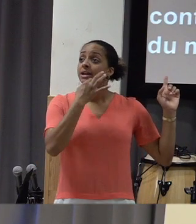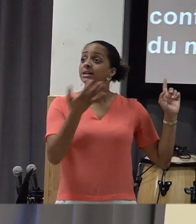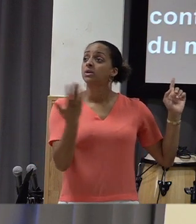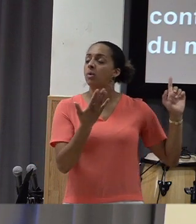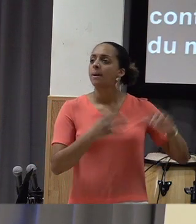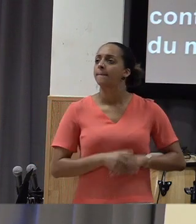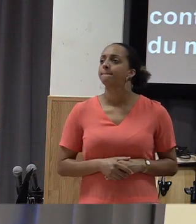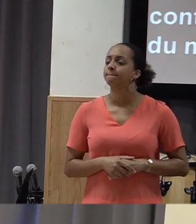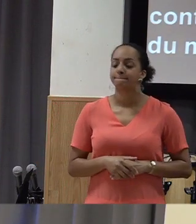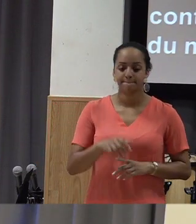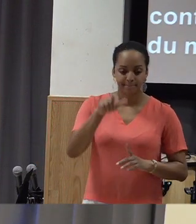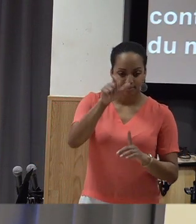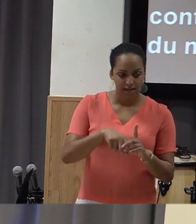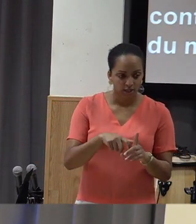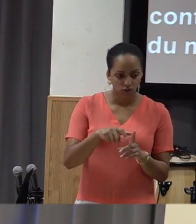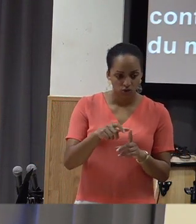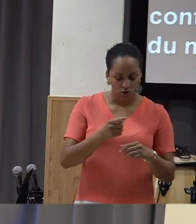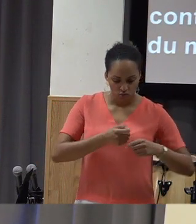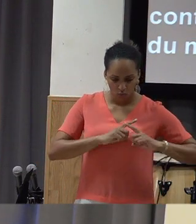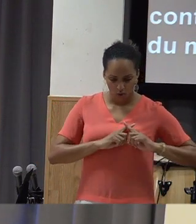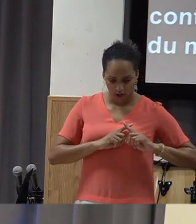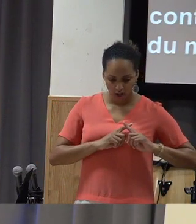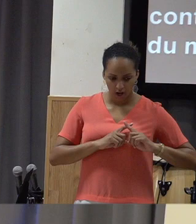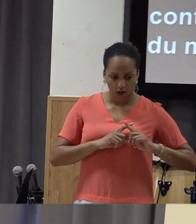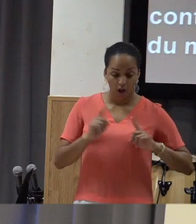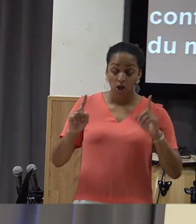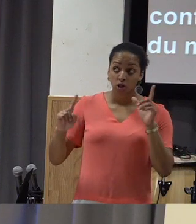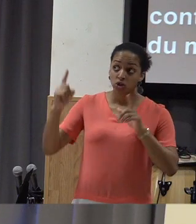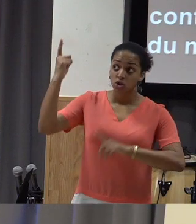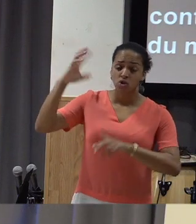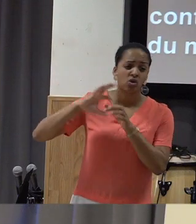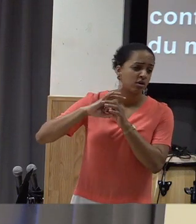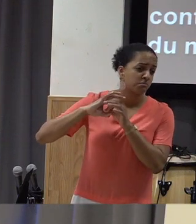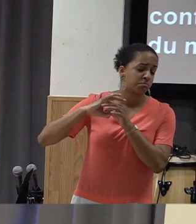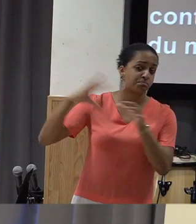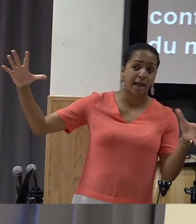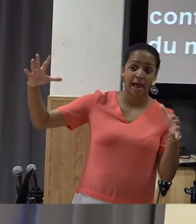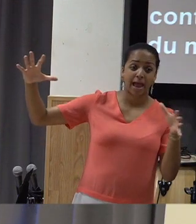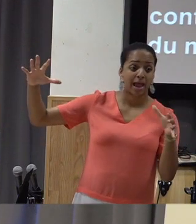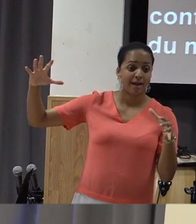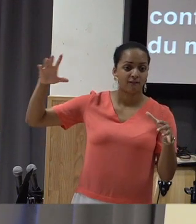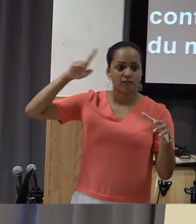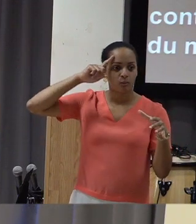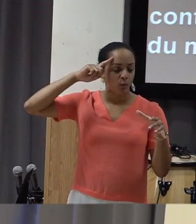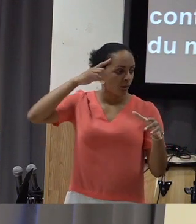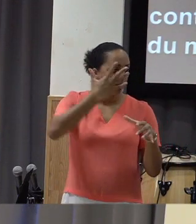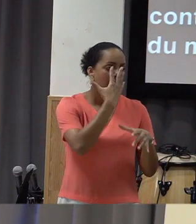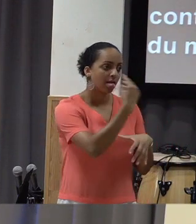ce sont ces croyants adultères qui ont rompu leur fidélité envers Dieu pour faire des compromis avec d'autres